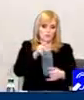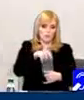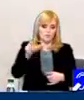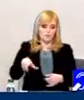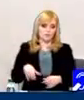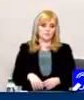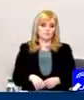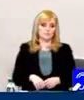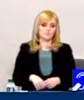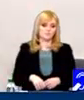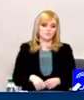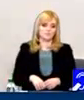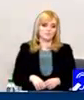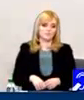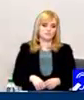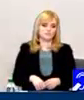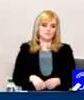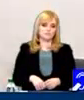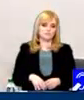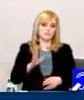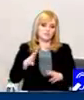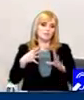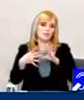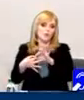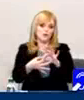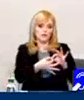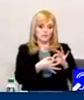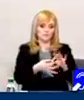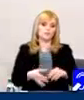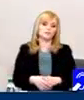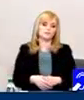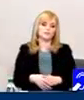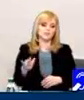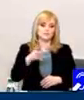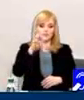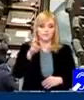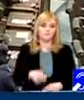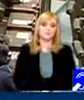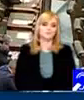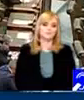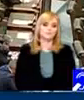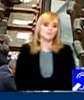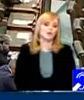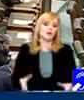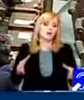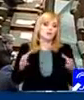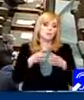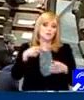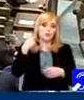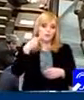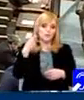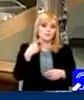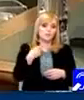la asigurarea legăturii naturale cu națiunea română. Analiștii politici sunt de